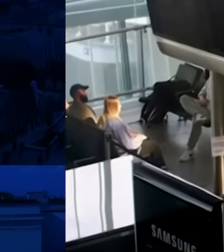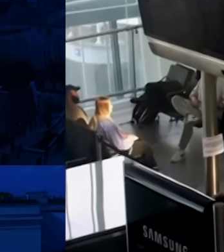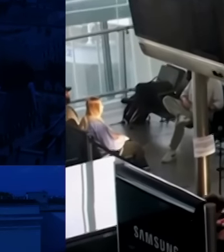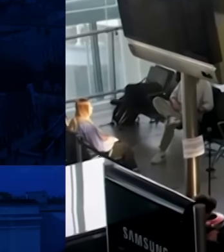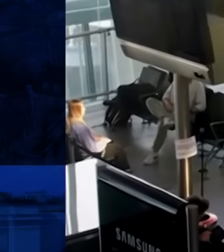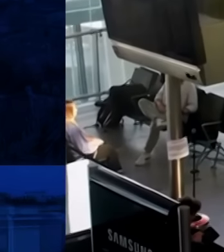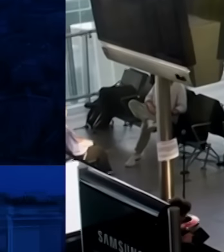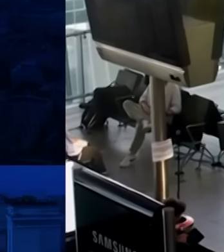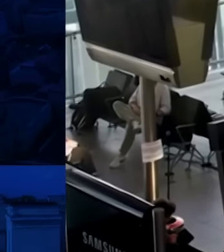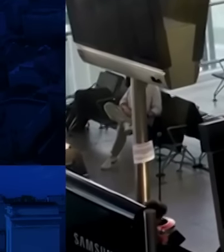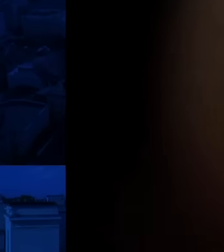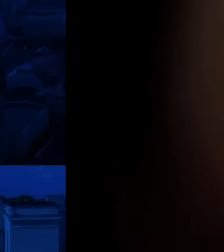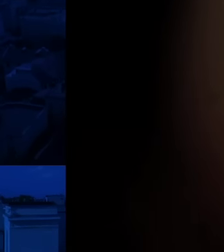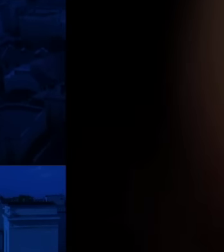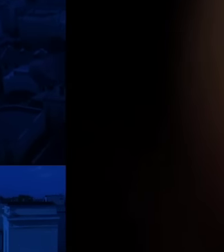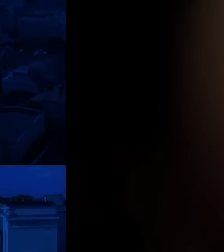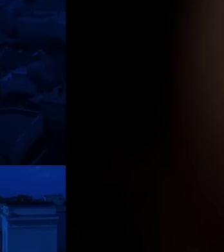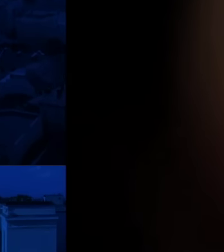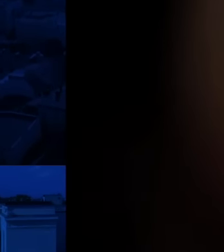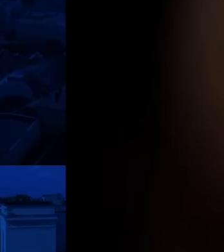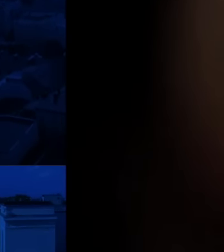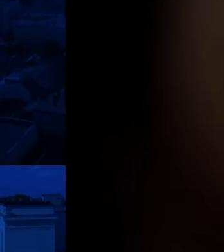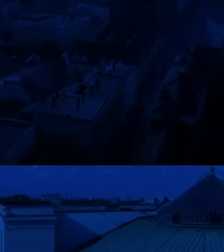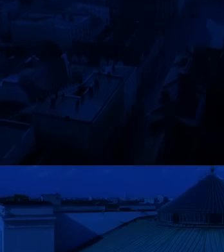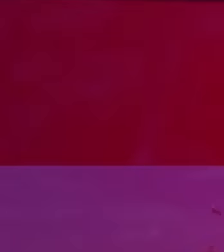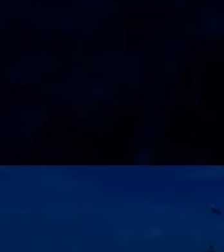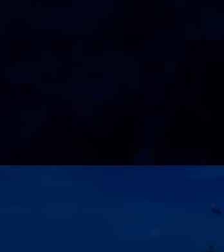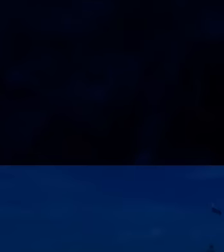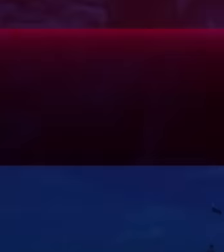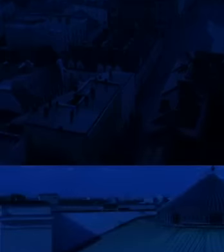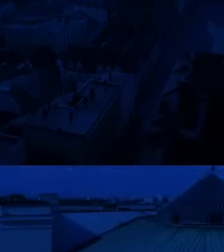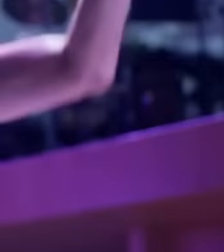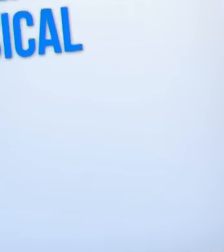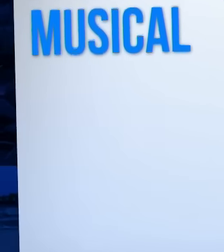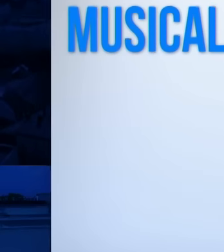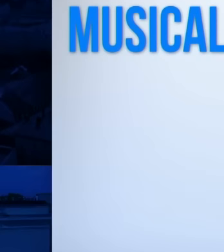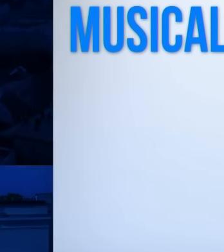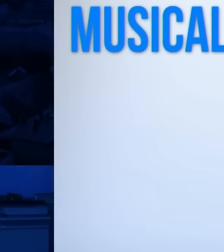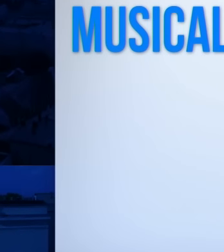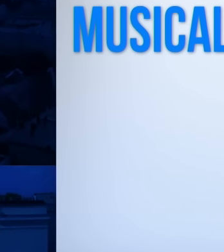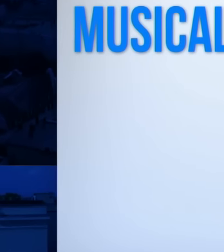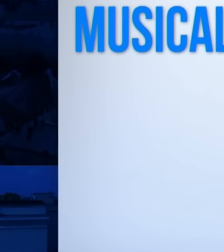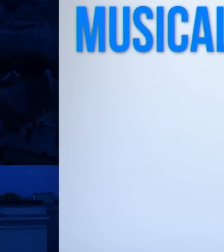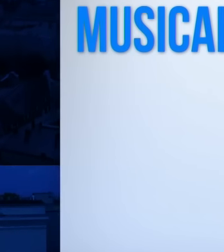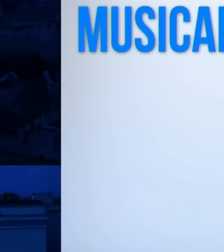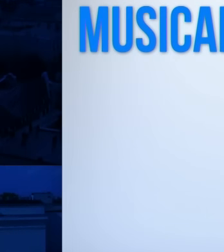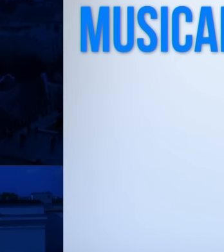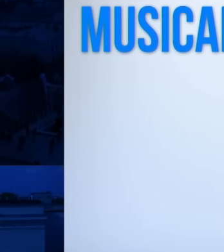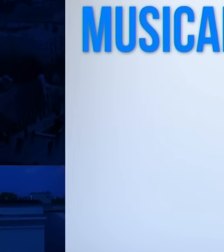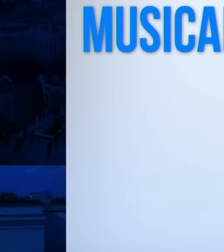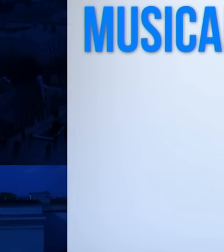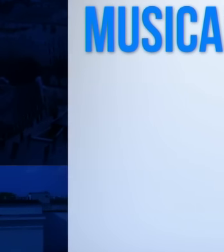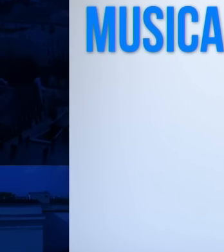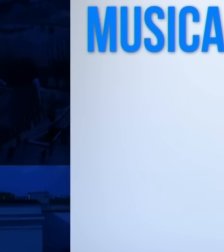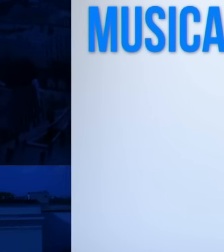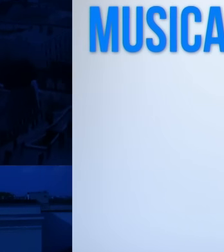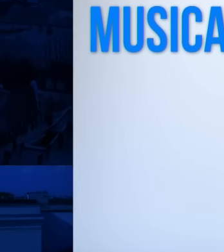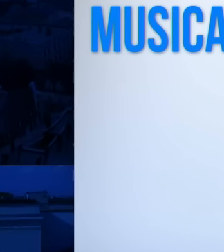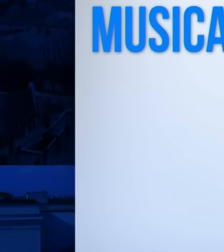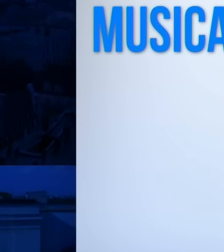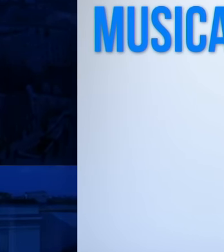dostęp do szerokiej publiczności i da szansę na rozkwit ich kariery. Next to Normal. To rockowy musical o